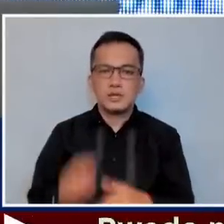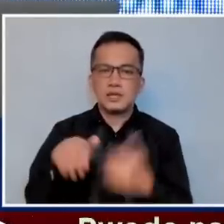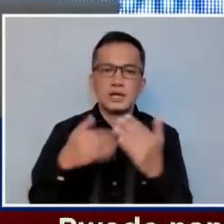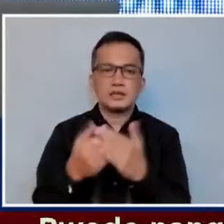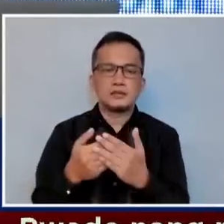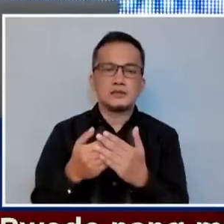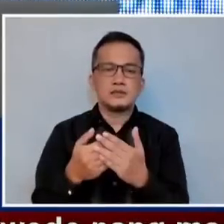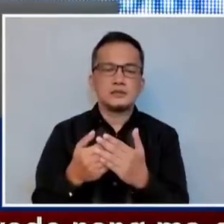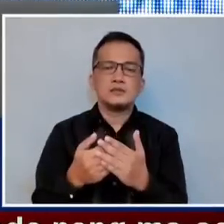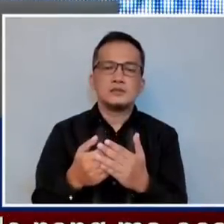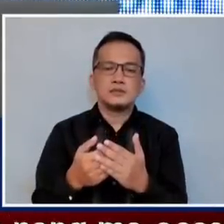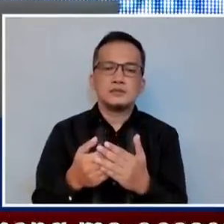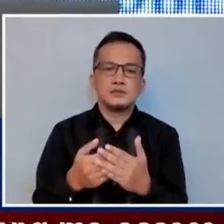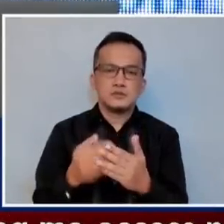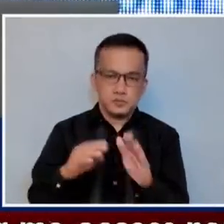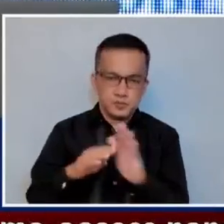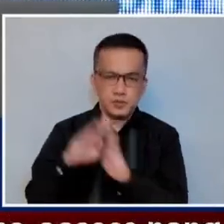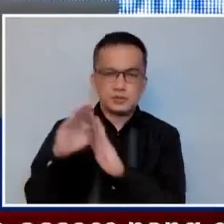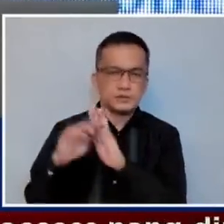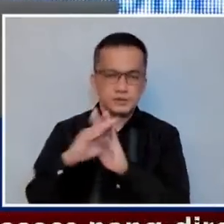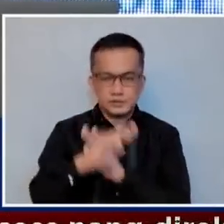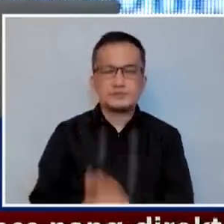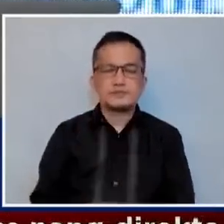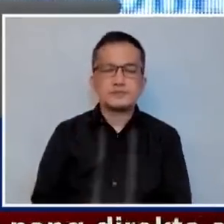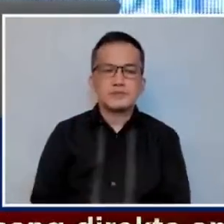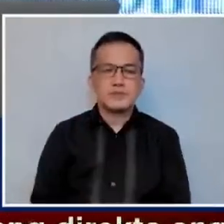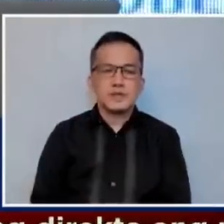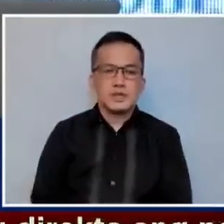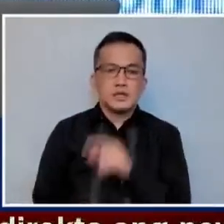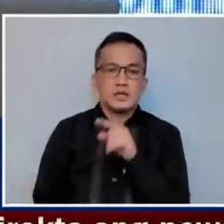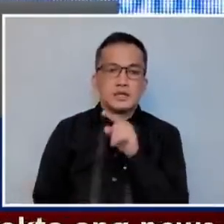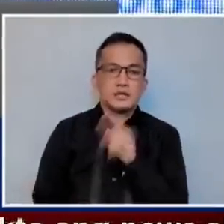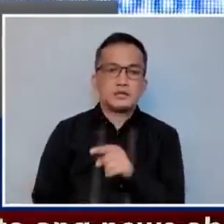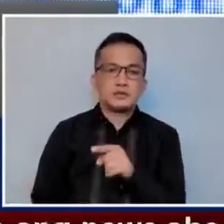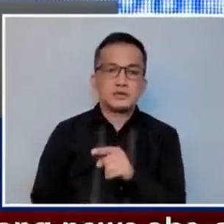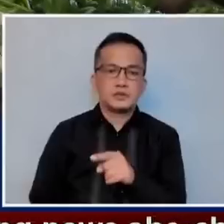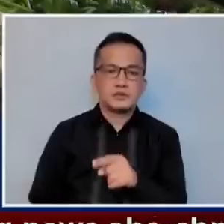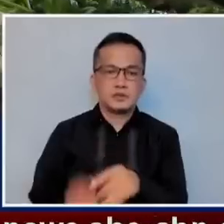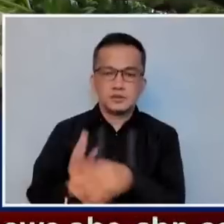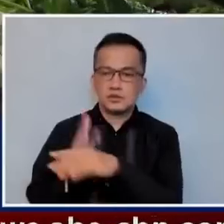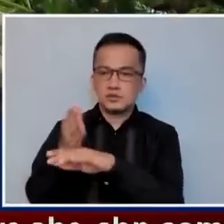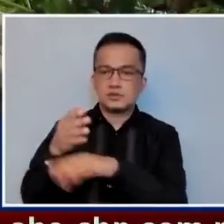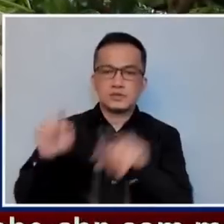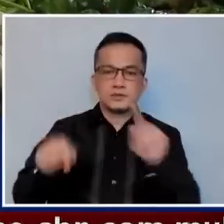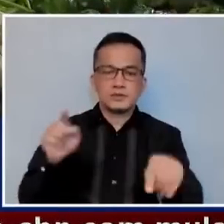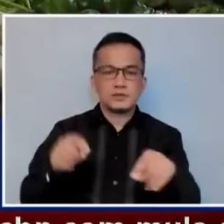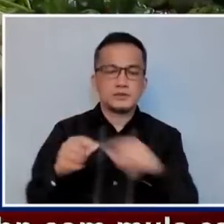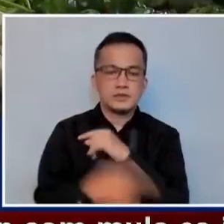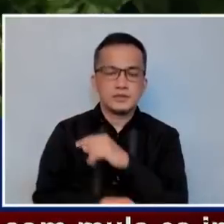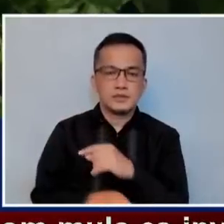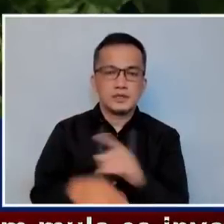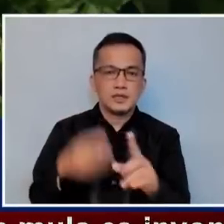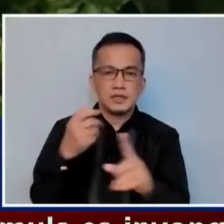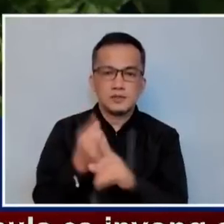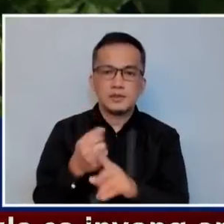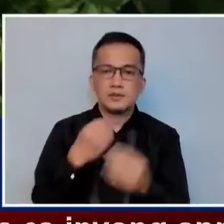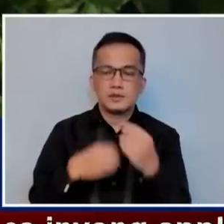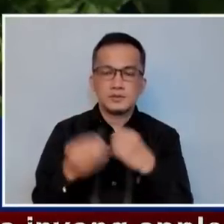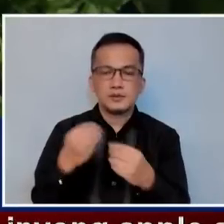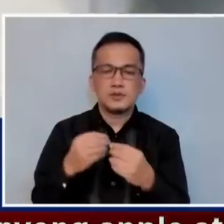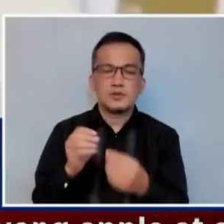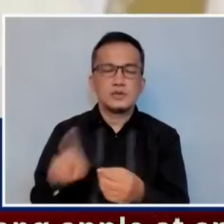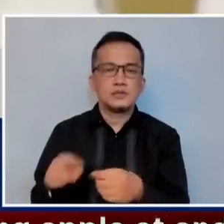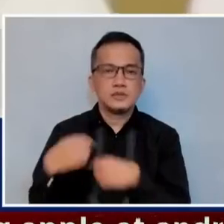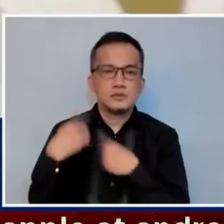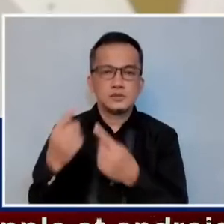halos lahat ay tumaas na. At ito ay across different regions. Apektado ang pagkain dahil sa nagdaang